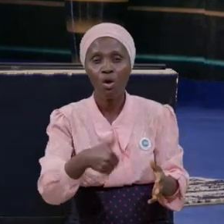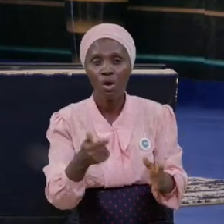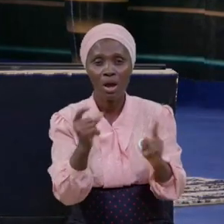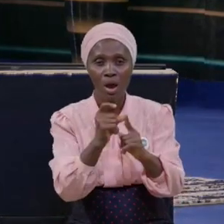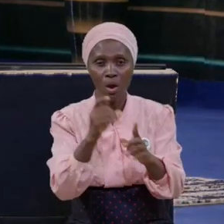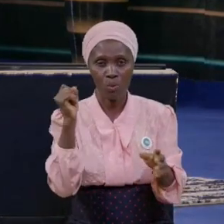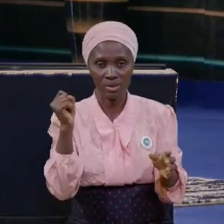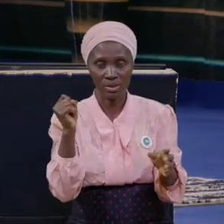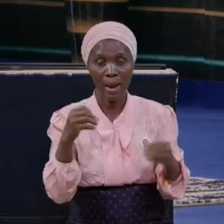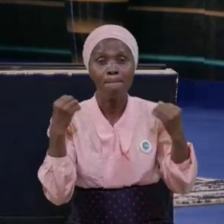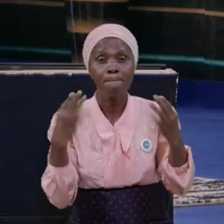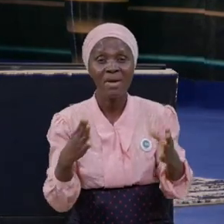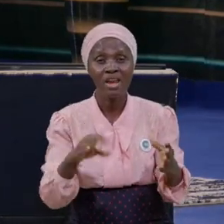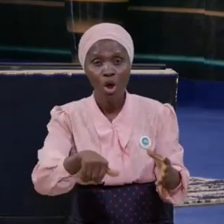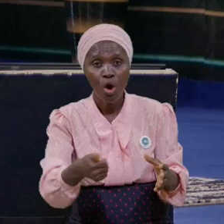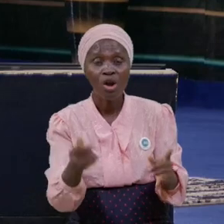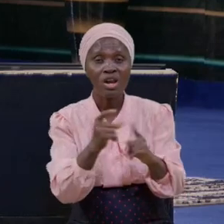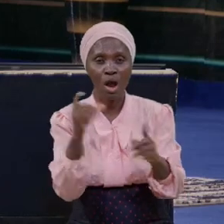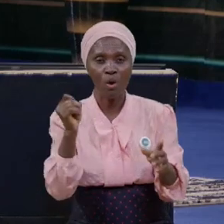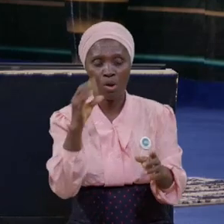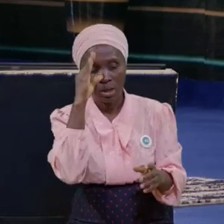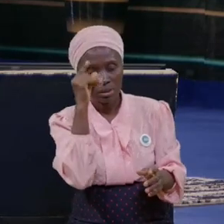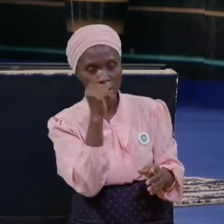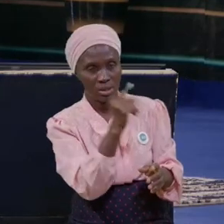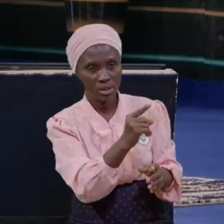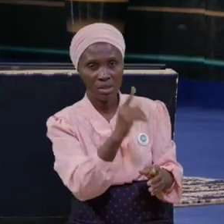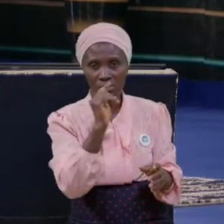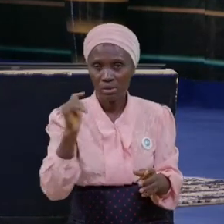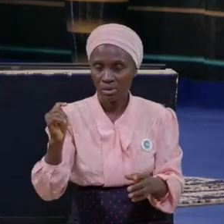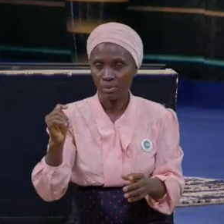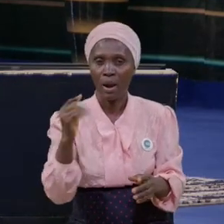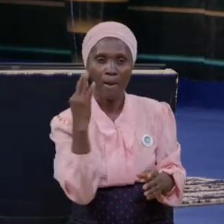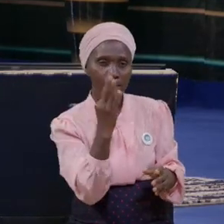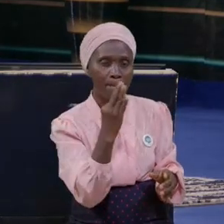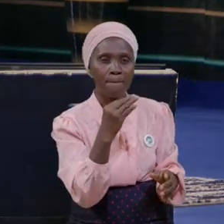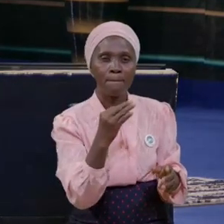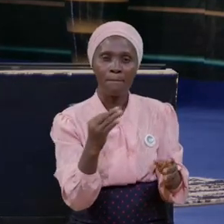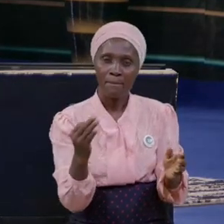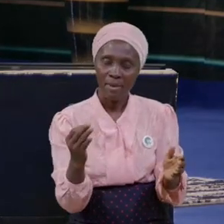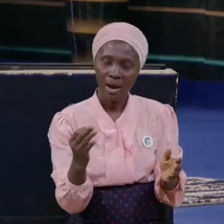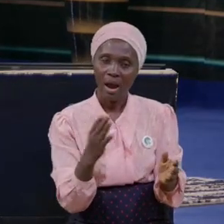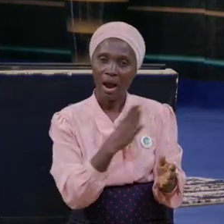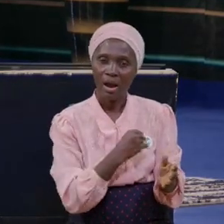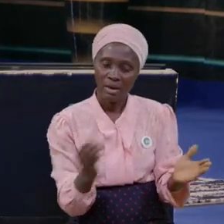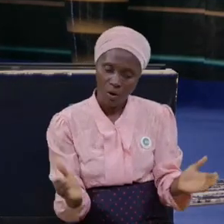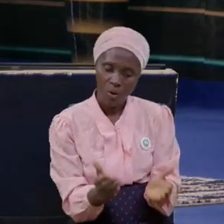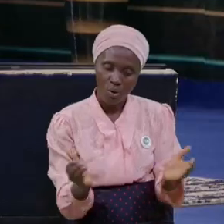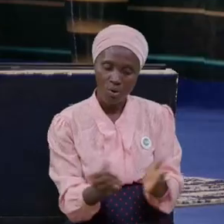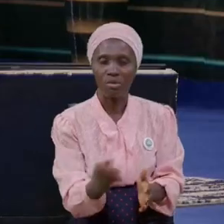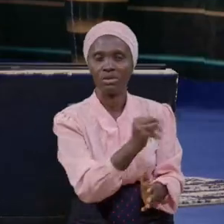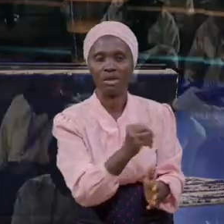plusieurs autres paroles, il les conjurait et les exhortait, disant, sauvez-vous de cette